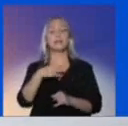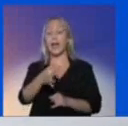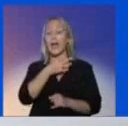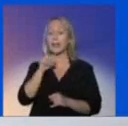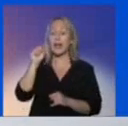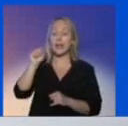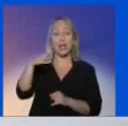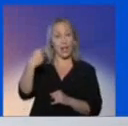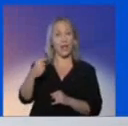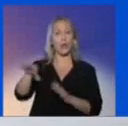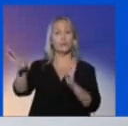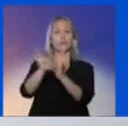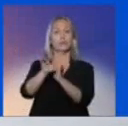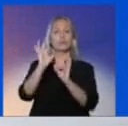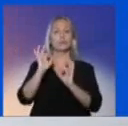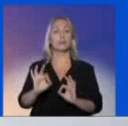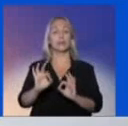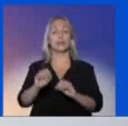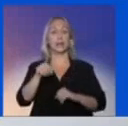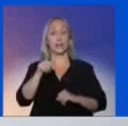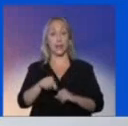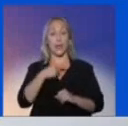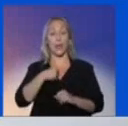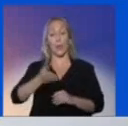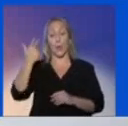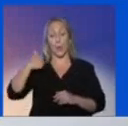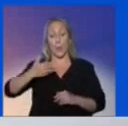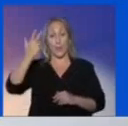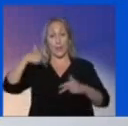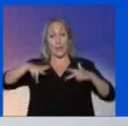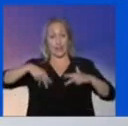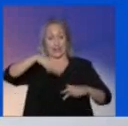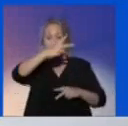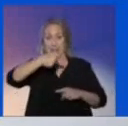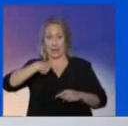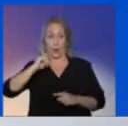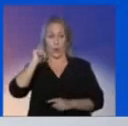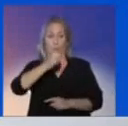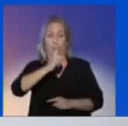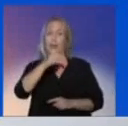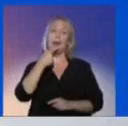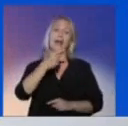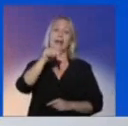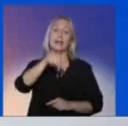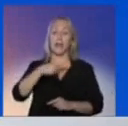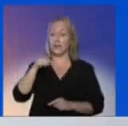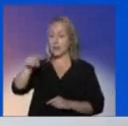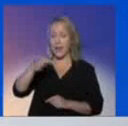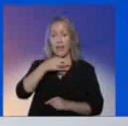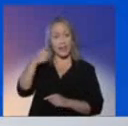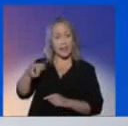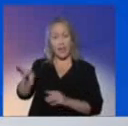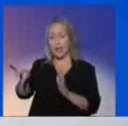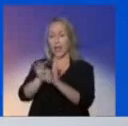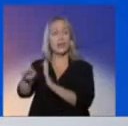πραγματικές ανάγκες. Και η μεγάλη κριτική που άσκησα εγώ στην κυβέρνηση τα προηγούμενα χρόνια είναι ότι δεν προσέλαβε προσωπικό εκεί που είχαμε ανάγκες, αλλά